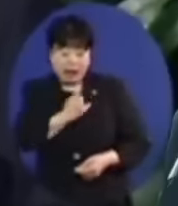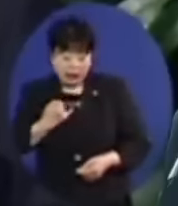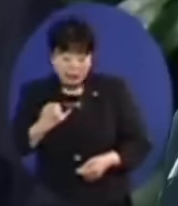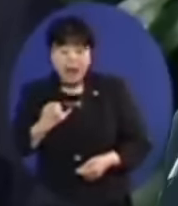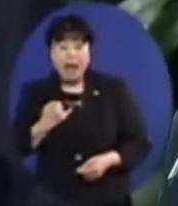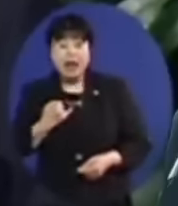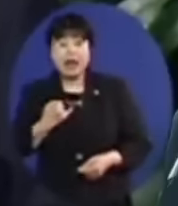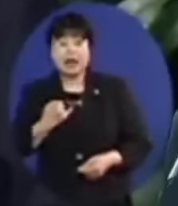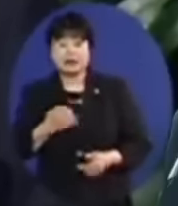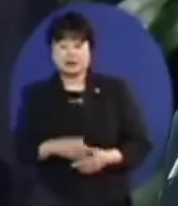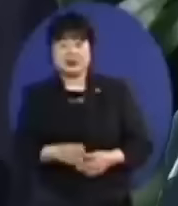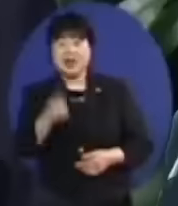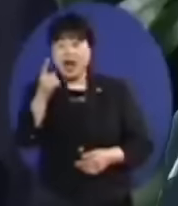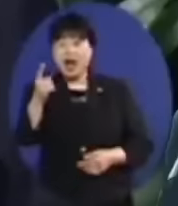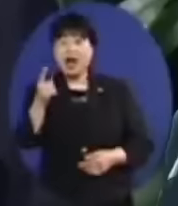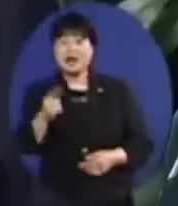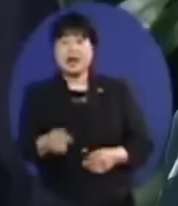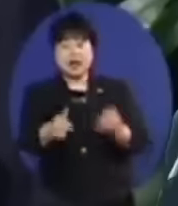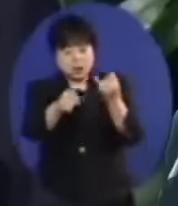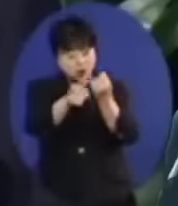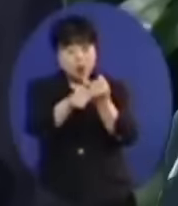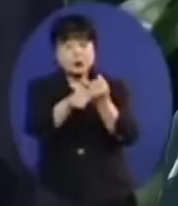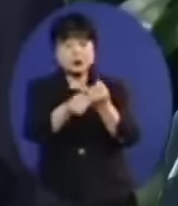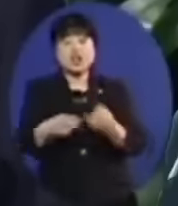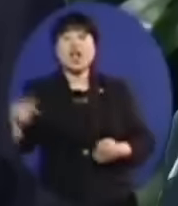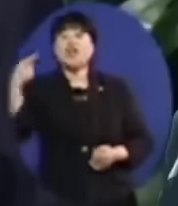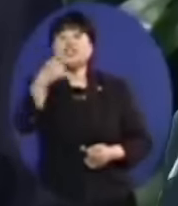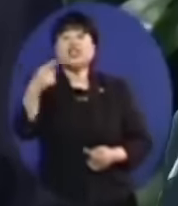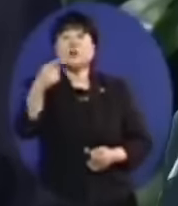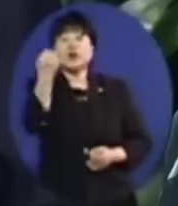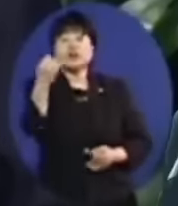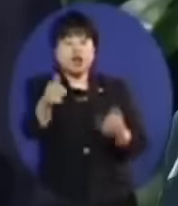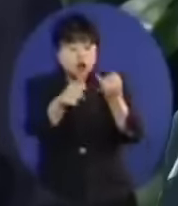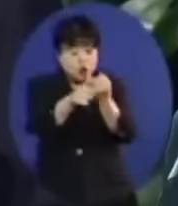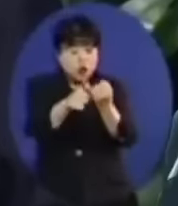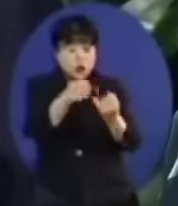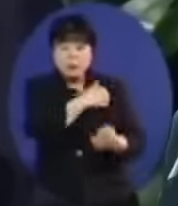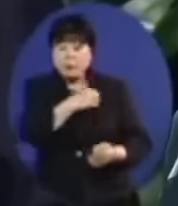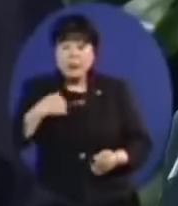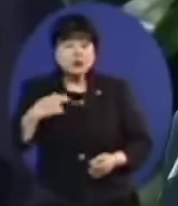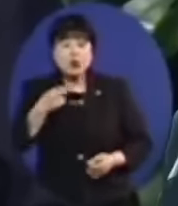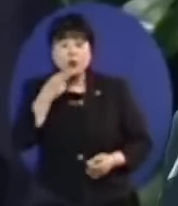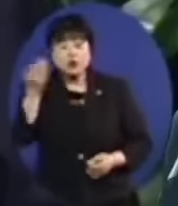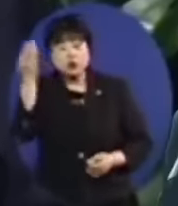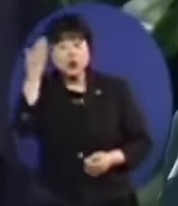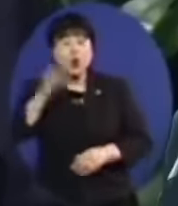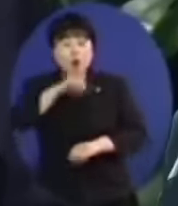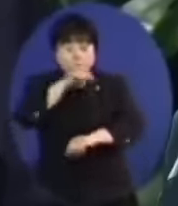한 명이면 충분할 건데 천명을 거느렸습니다. 그렇다고 만족했습니까? 만족 안 했습니다.